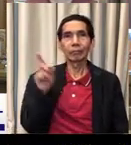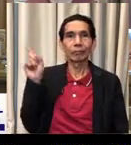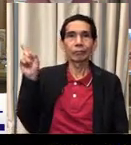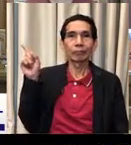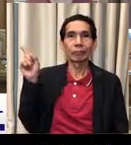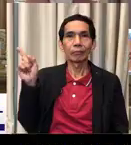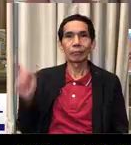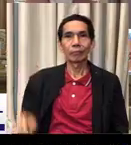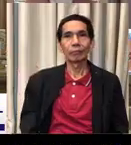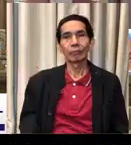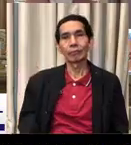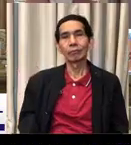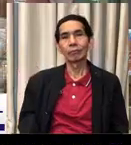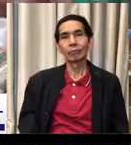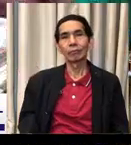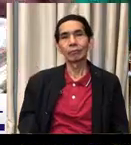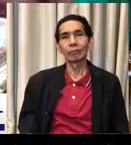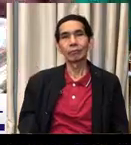Sige.